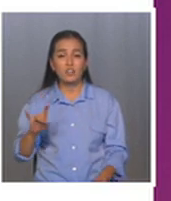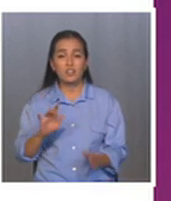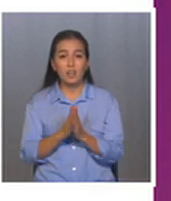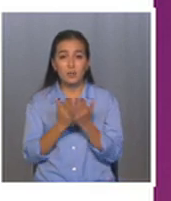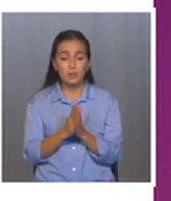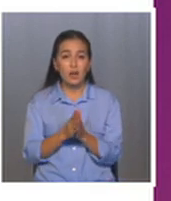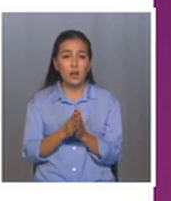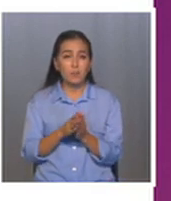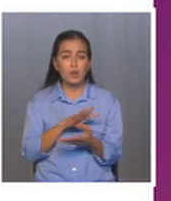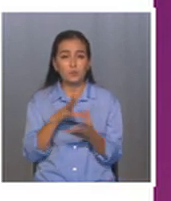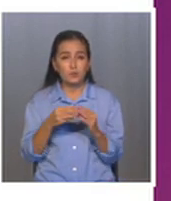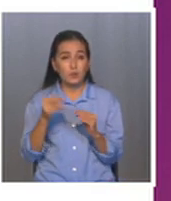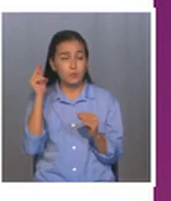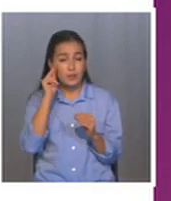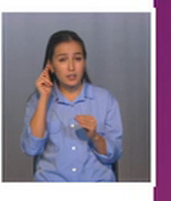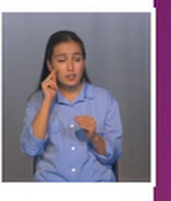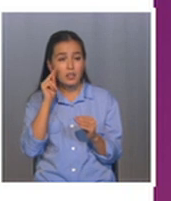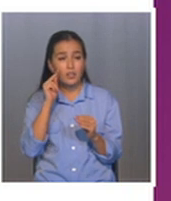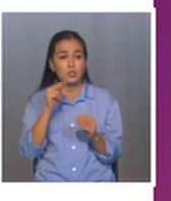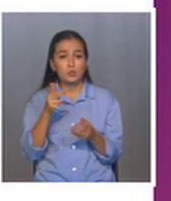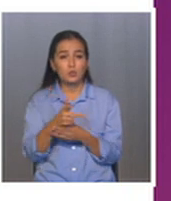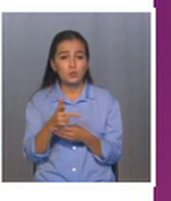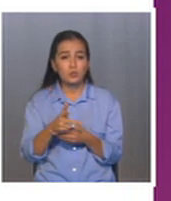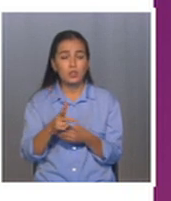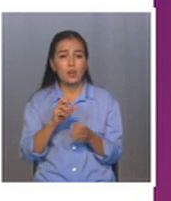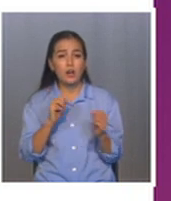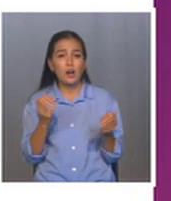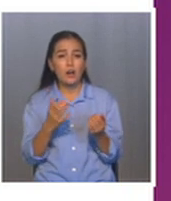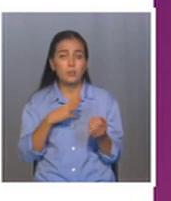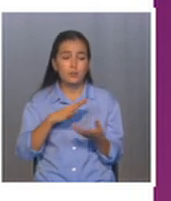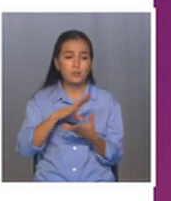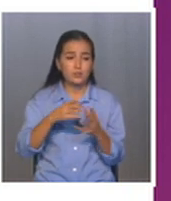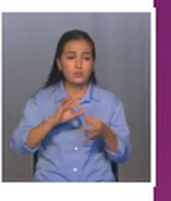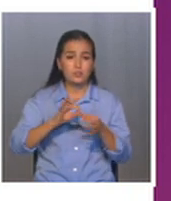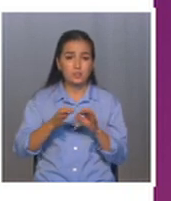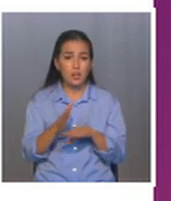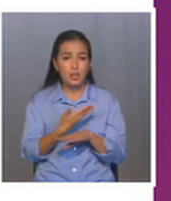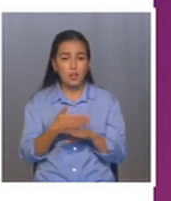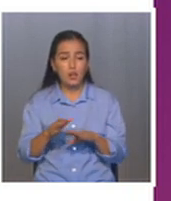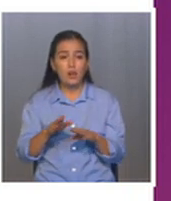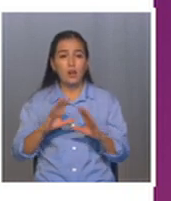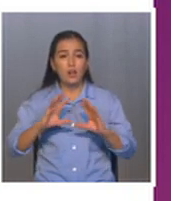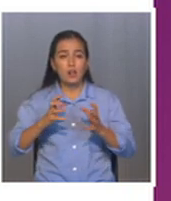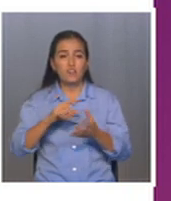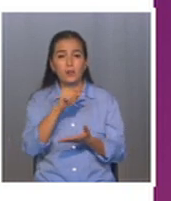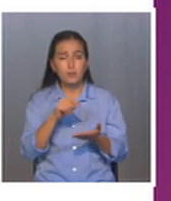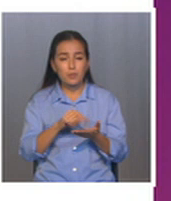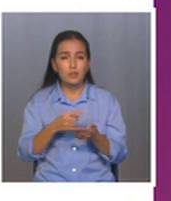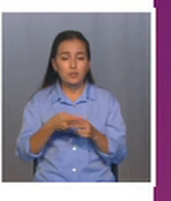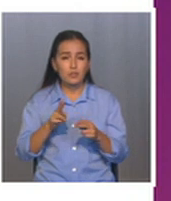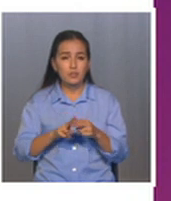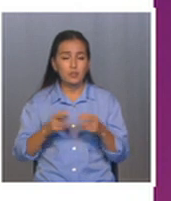меңгеріп, сюжеттік композициялық құрылысын талдау арқылы көтерілген ғаламдық мәселелерді түсіндік. Сонымен